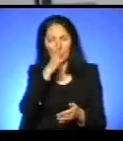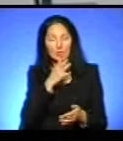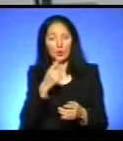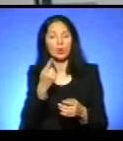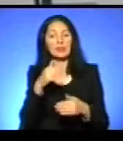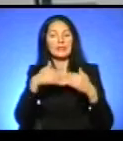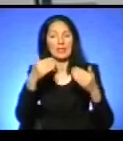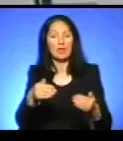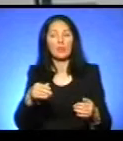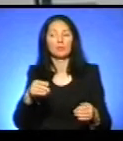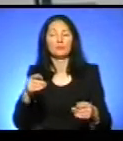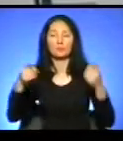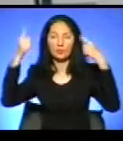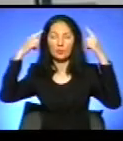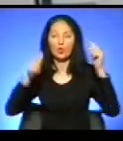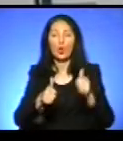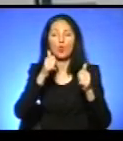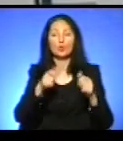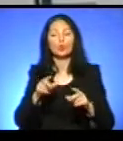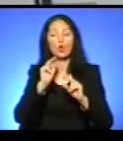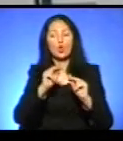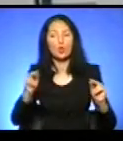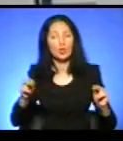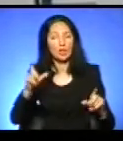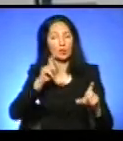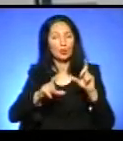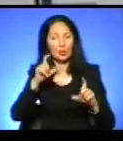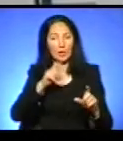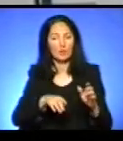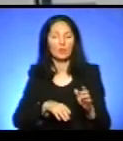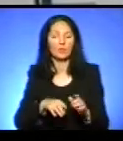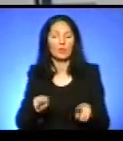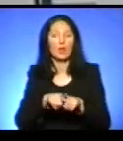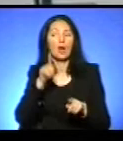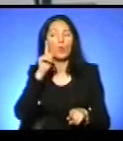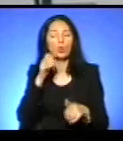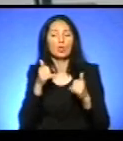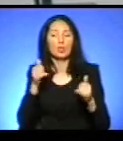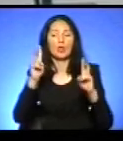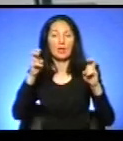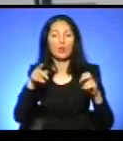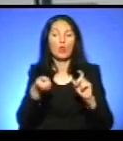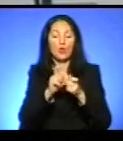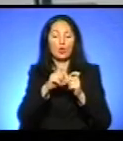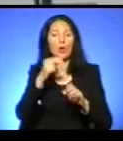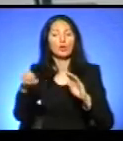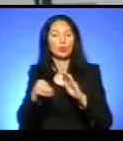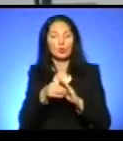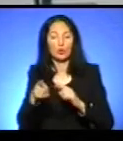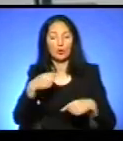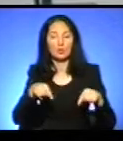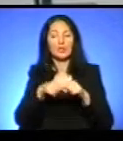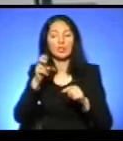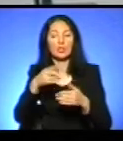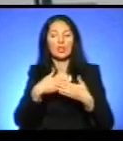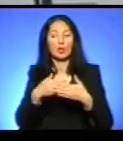творчий конкурс для школярів, студентів вищих навчальних закладів і молоді на тему боротьби із корупцією. Організували його члени громадської